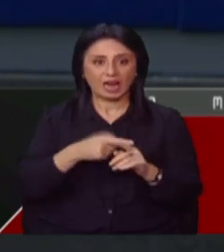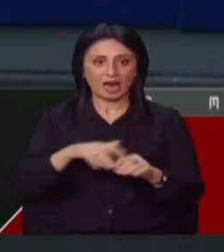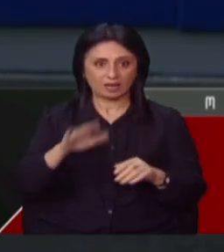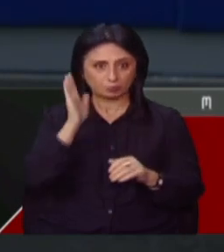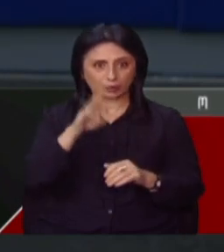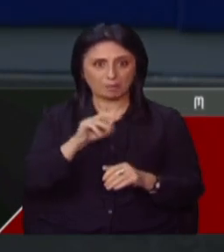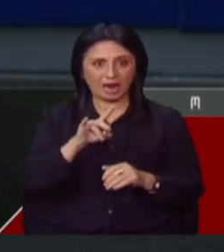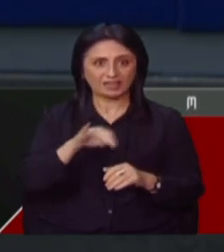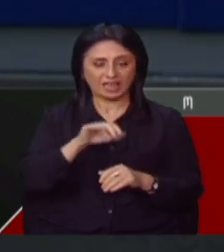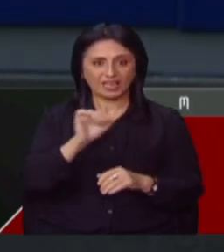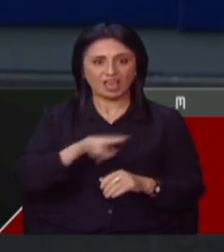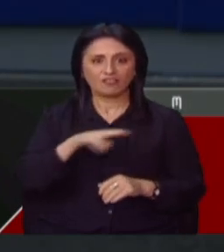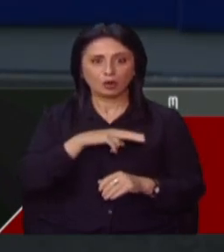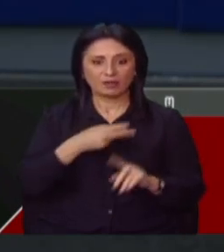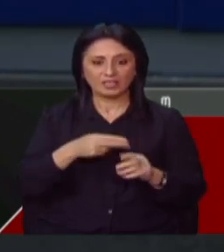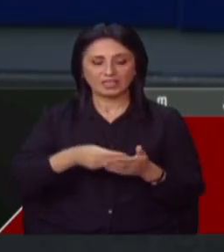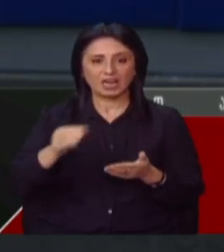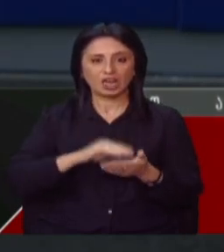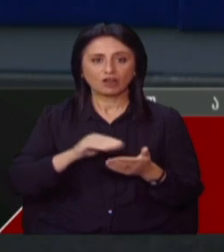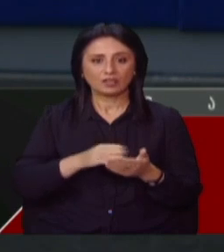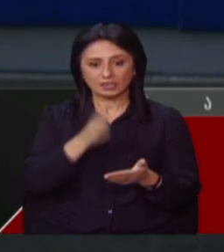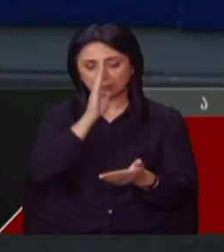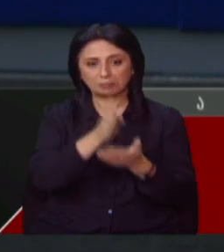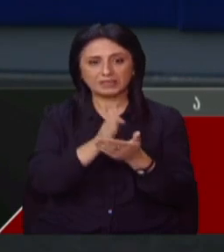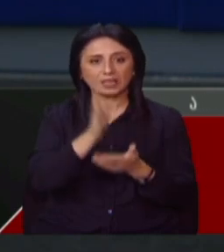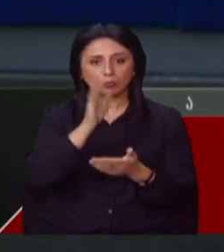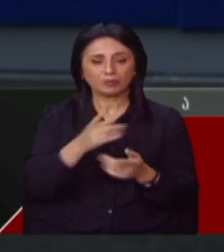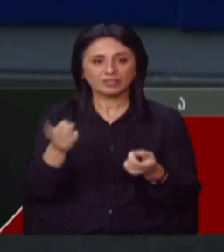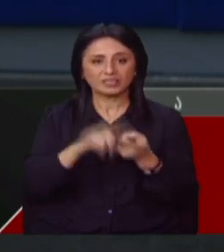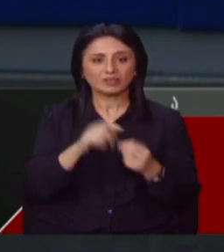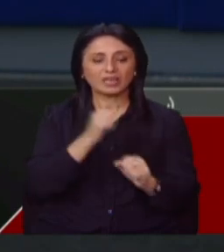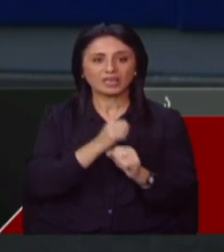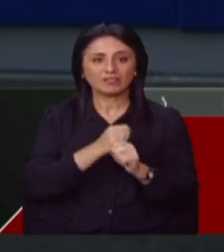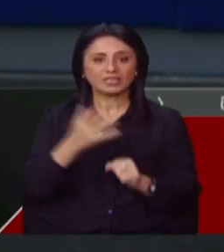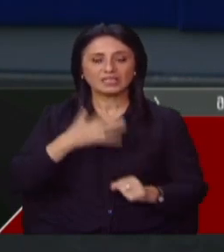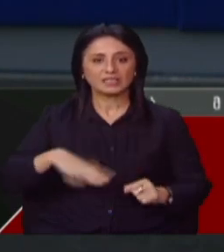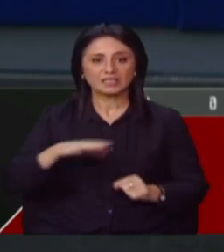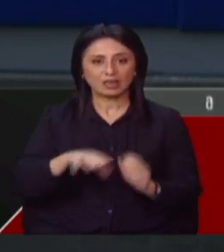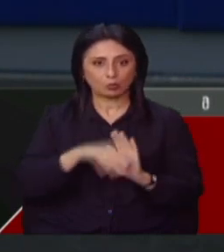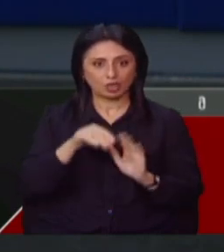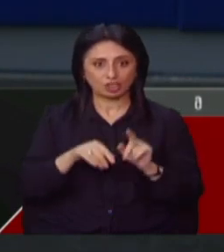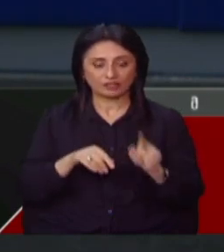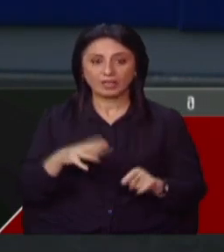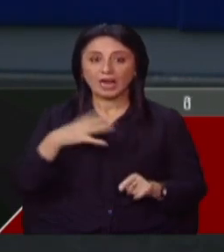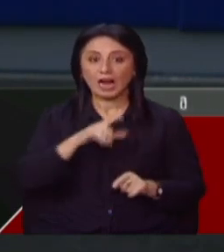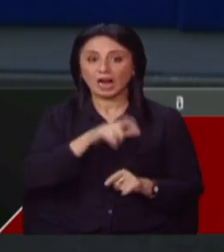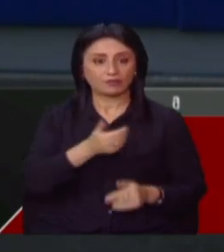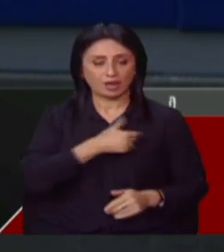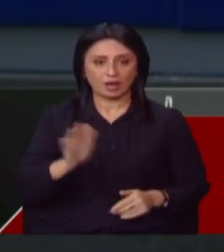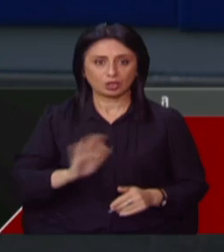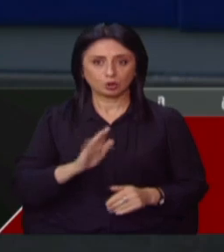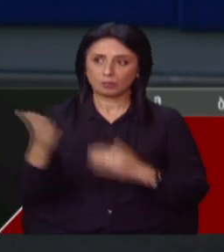მაიდნამდე მიიყვანოს და ევროპარლამენტის ეს რეზოლუცია მიზნად ისახავს გავლენა მოახდინოს საქართველოს არჩევნებზე. ქართველებს არ